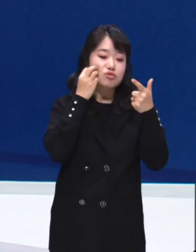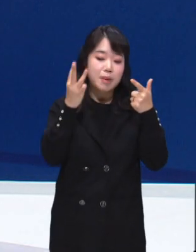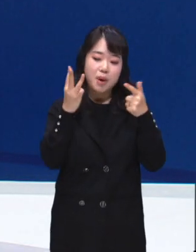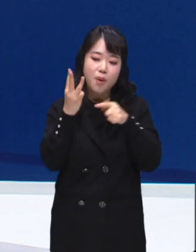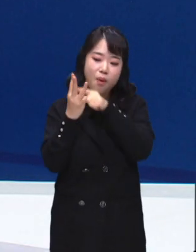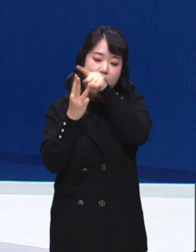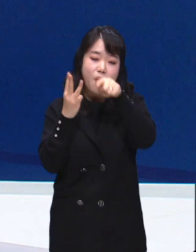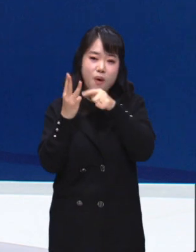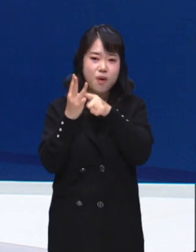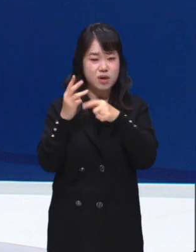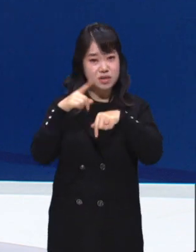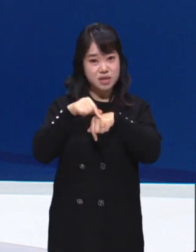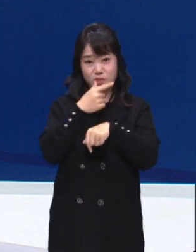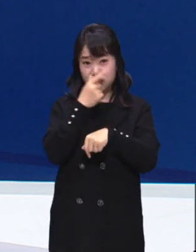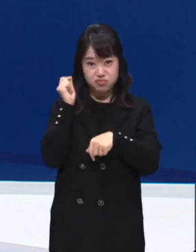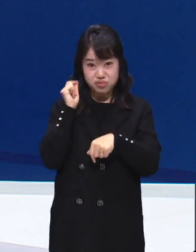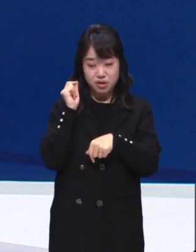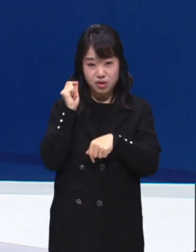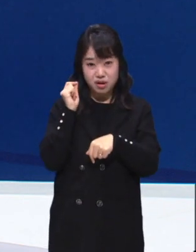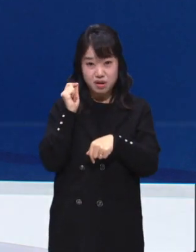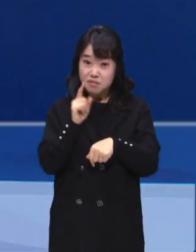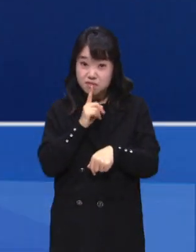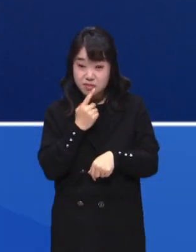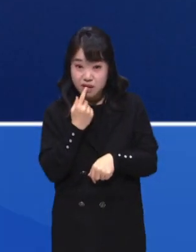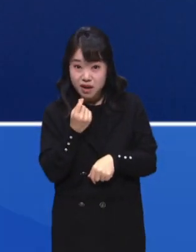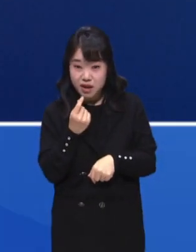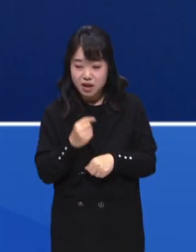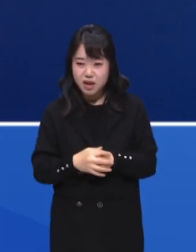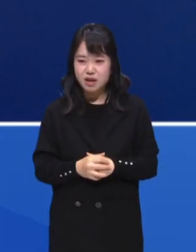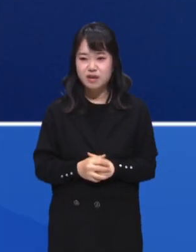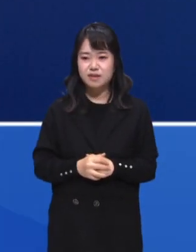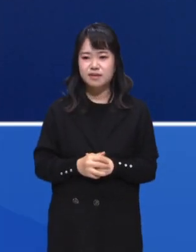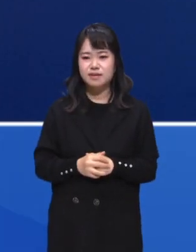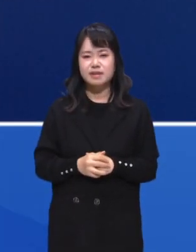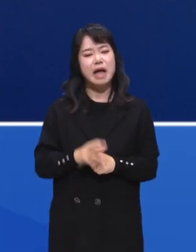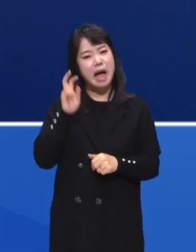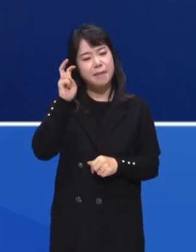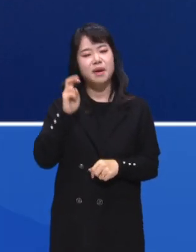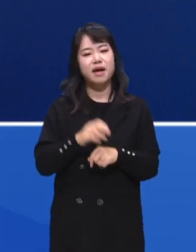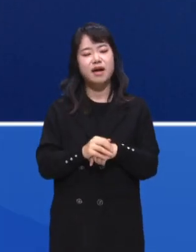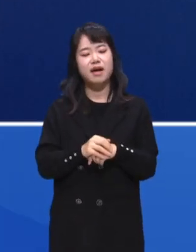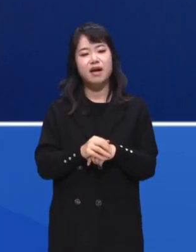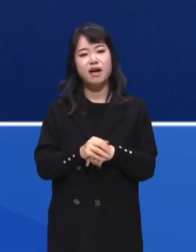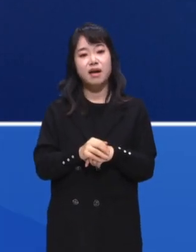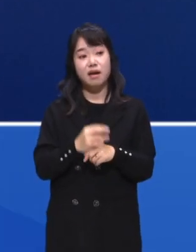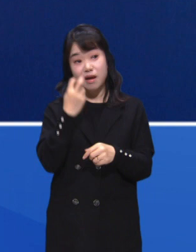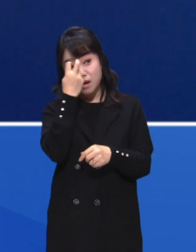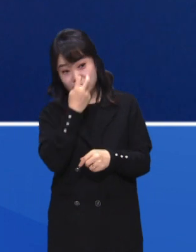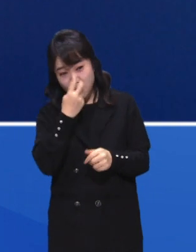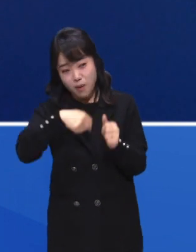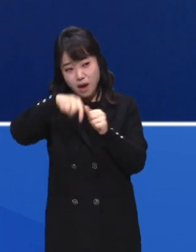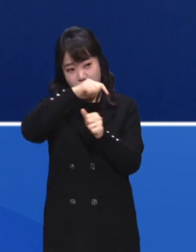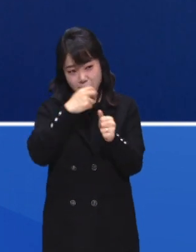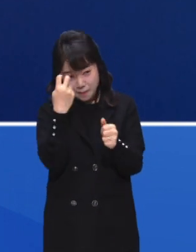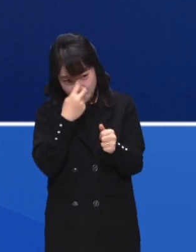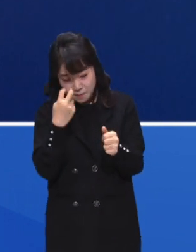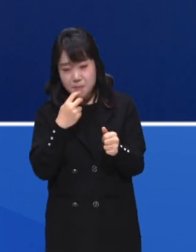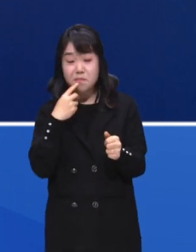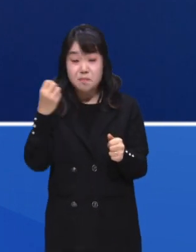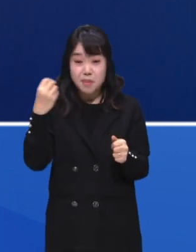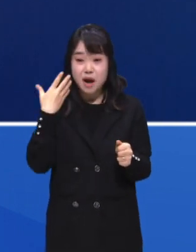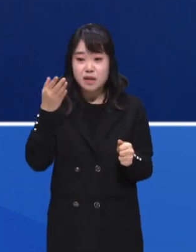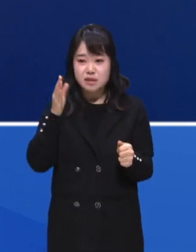좀 시간적 여유가 좀 없다고 보시는 거네요 그죠 3개월에 이제 뭐 자료를 검토하고 등등을 한다고 하였으나